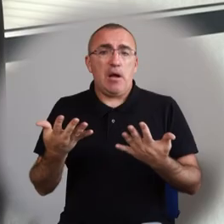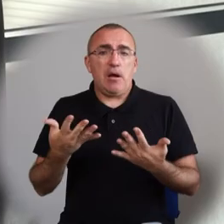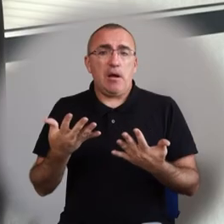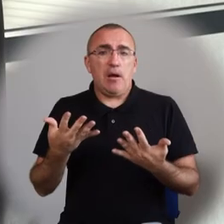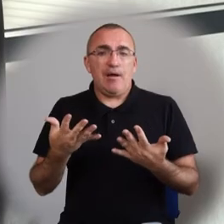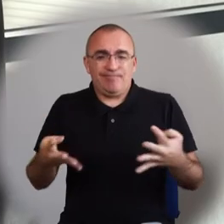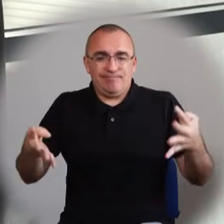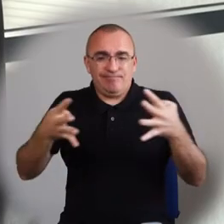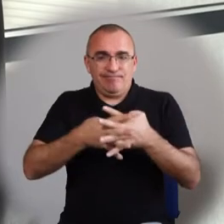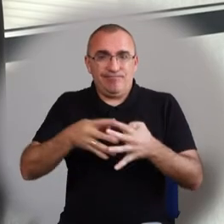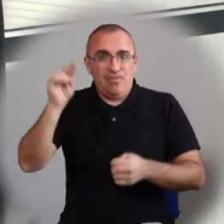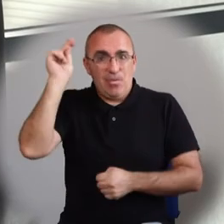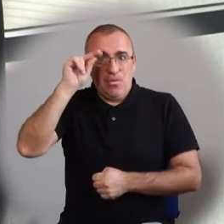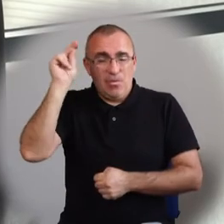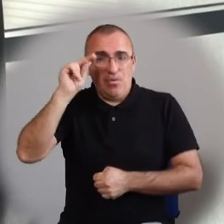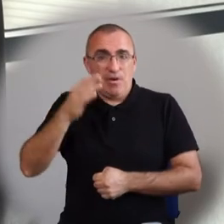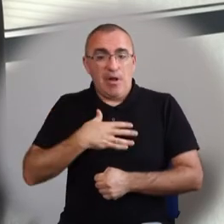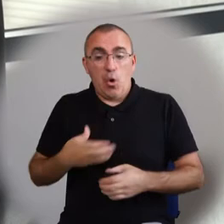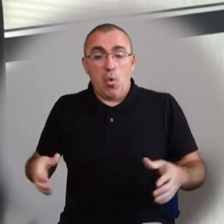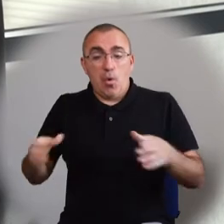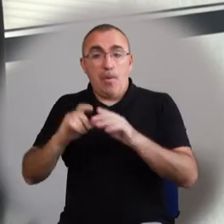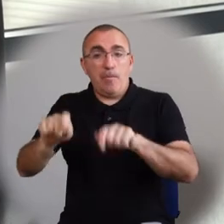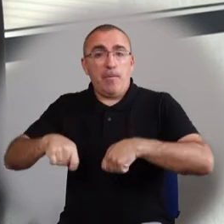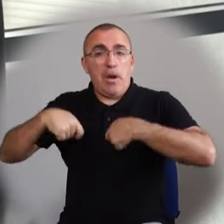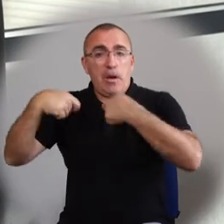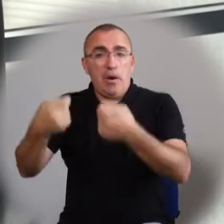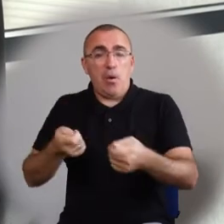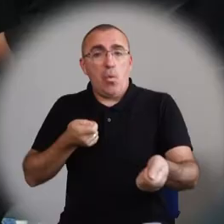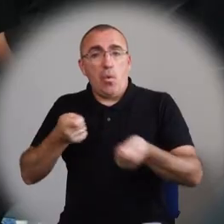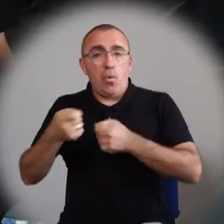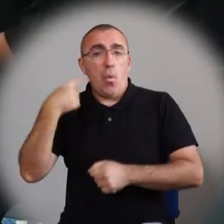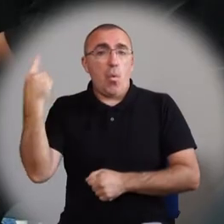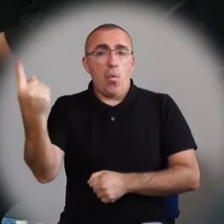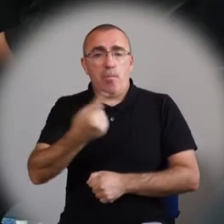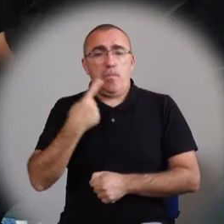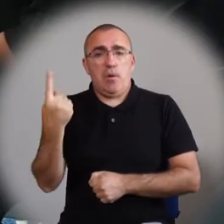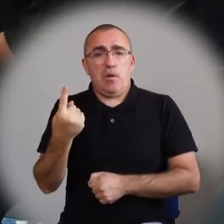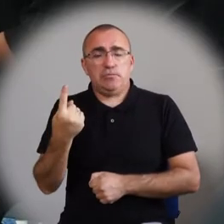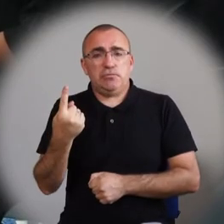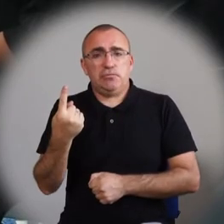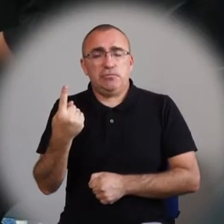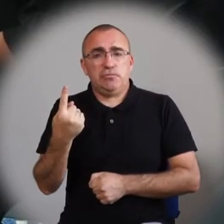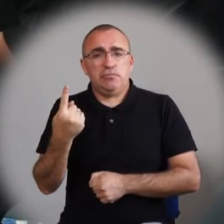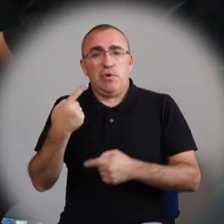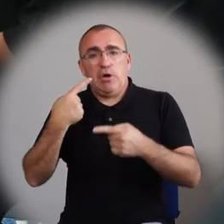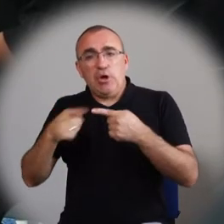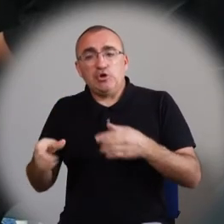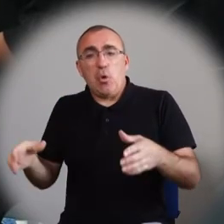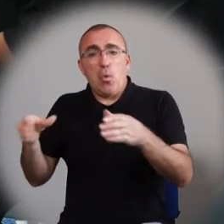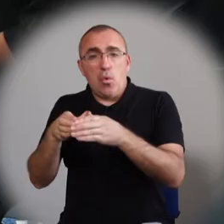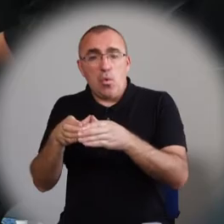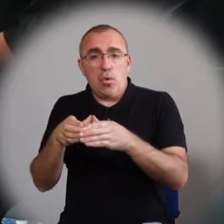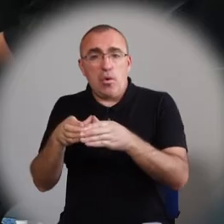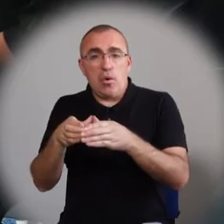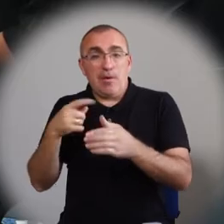області, які на інклюзивній формі навчання, коли вже наша команда передавала управління областю